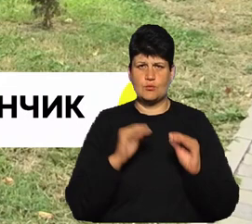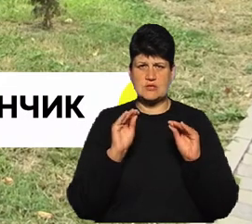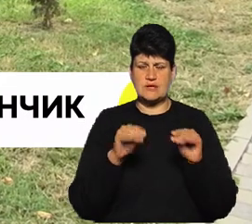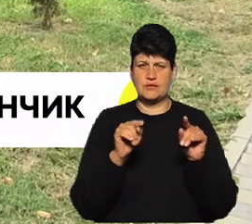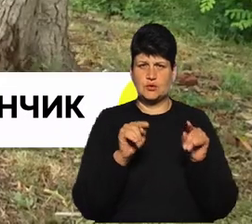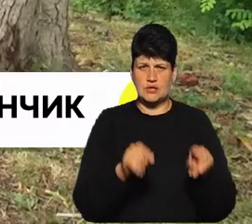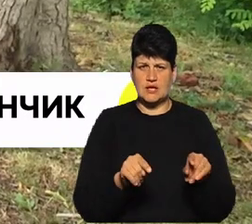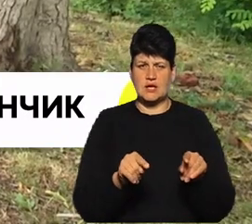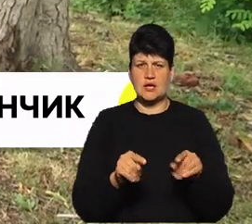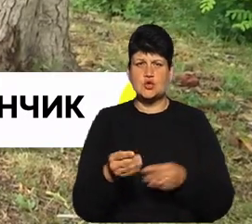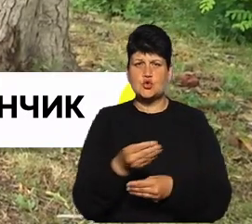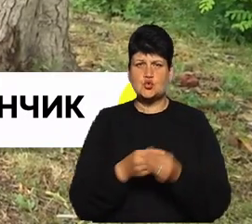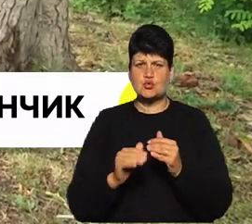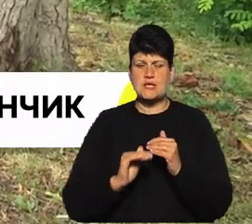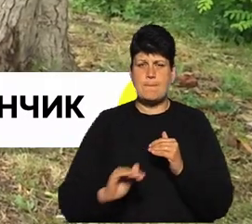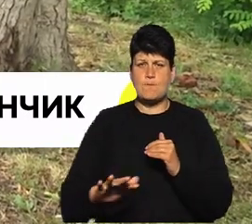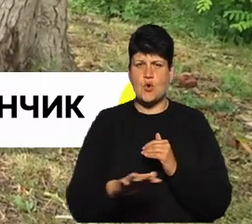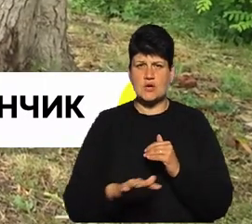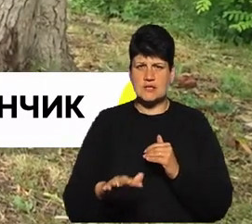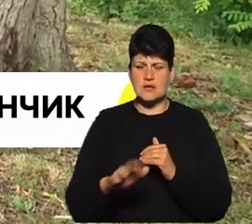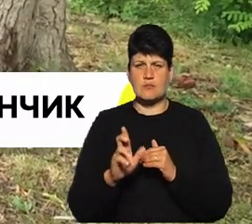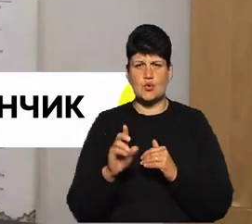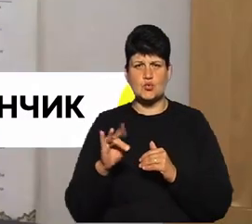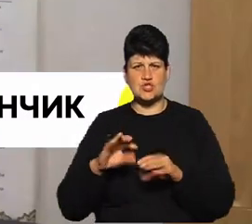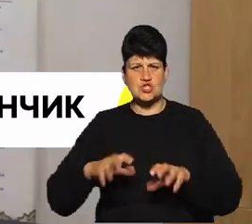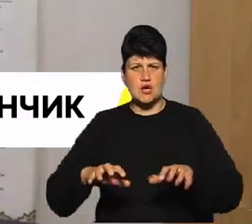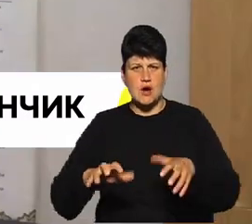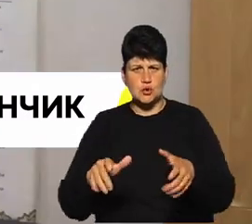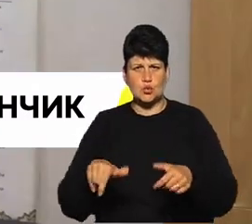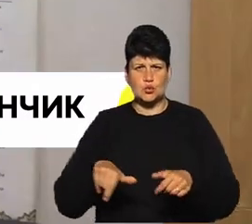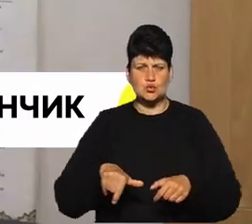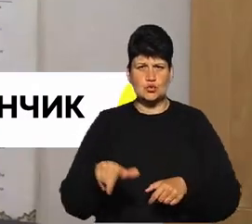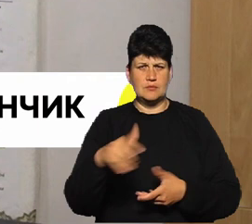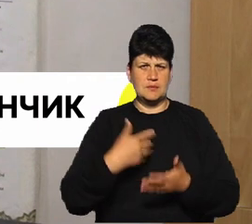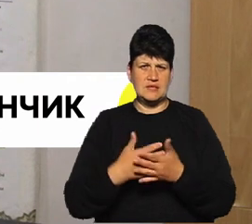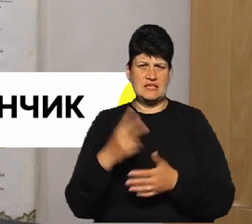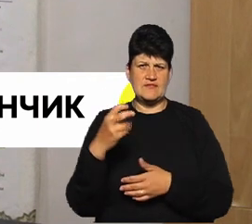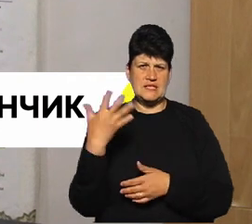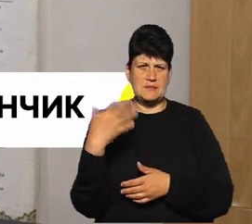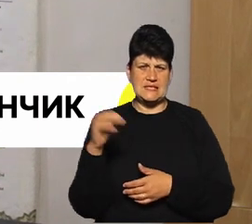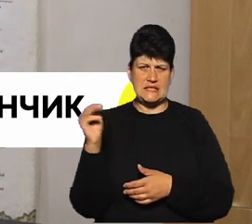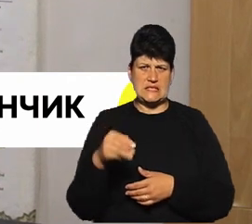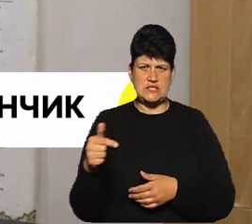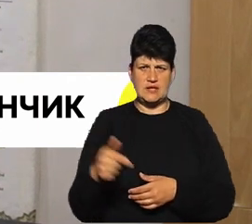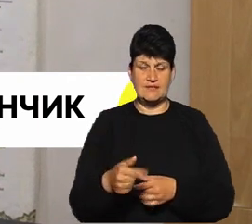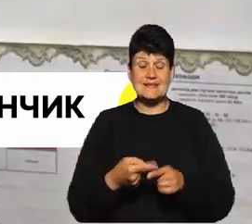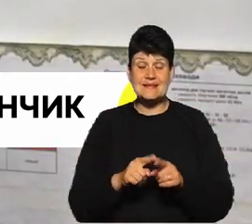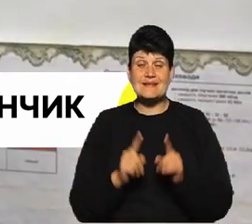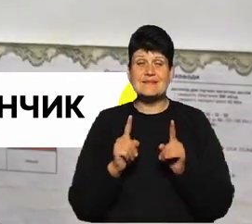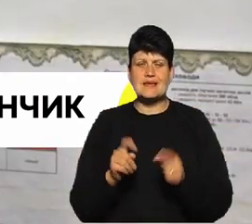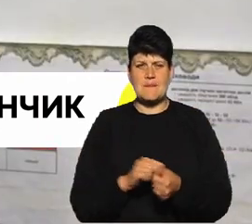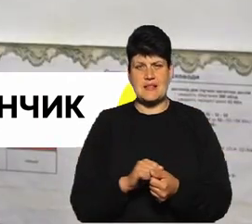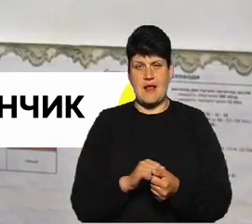штучне покриття. Зробити брощатку, дорожки. Орієнтировочна сума десь 200-250 тисяч гривень. Це тільки на матеріали.